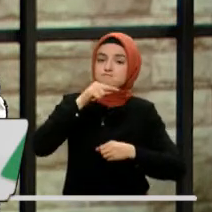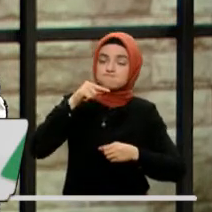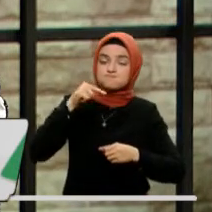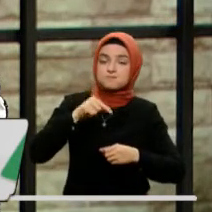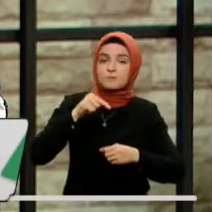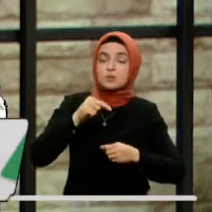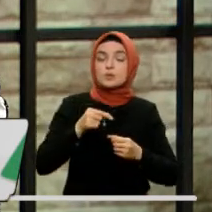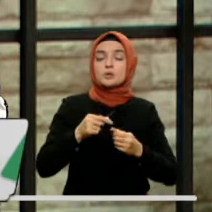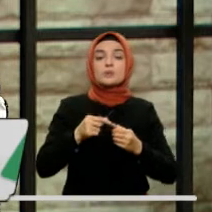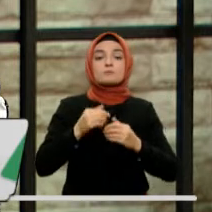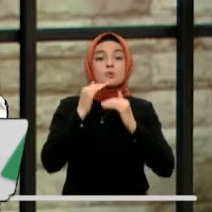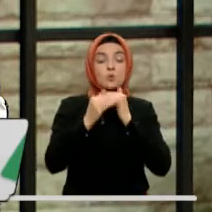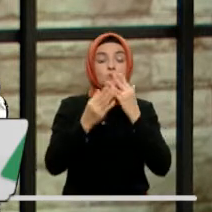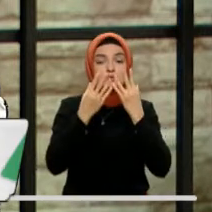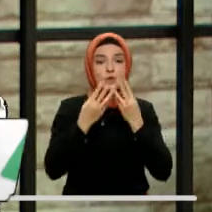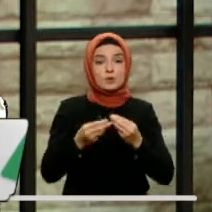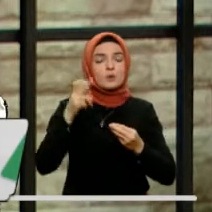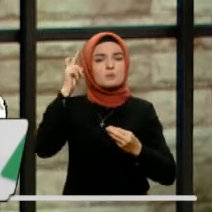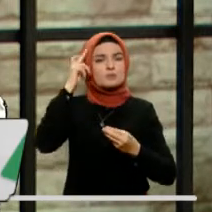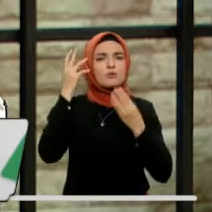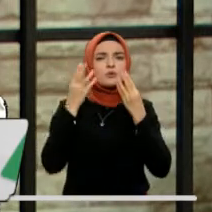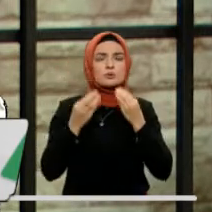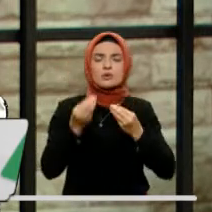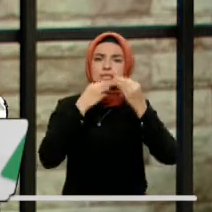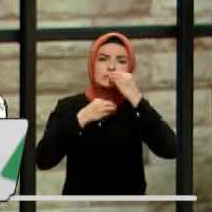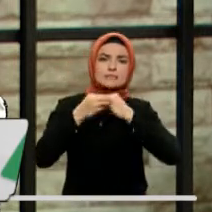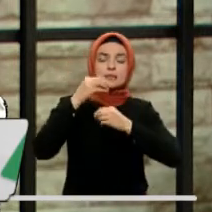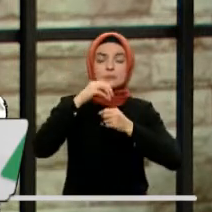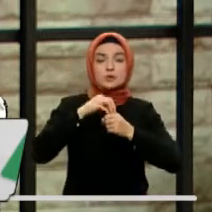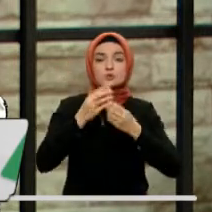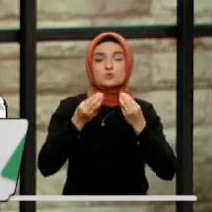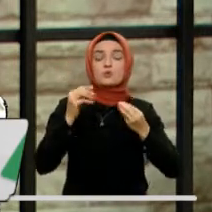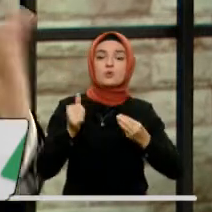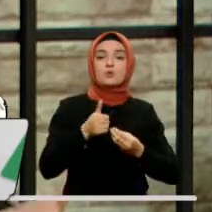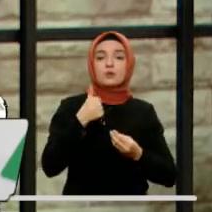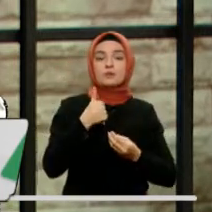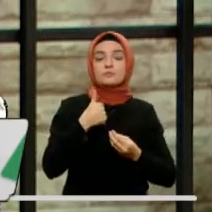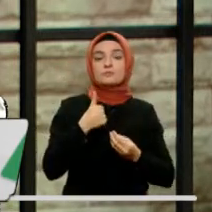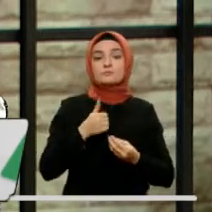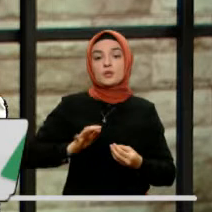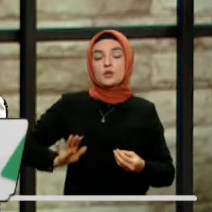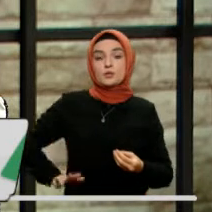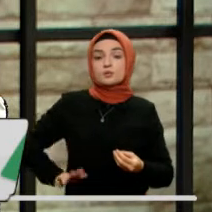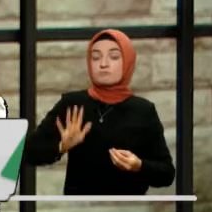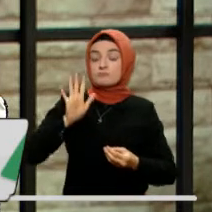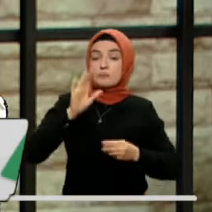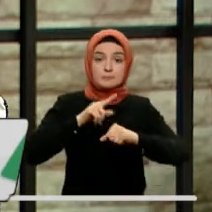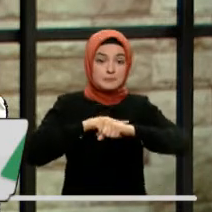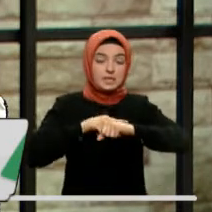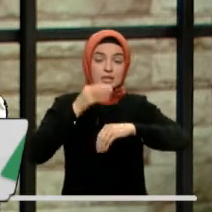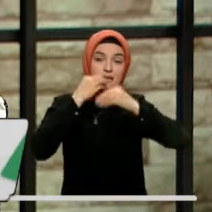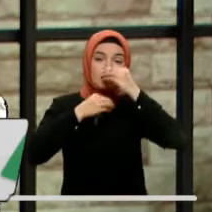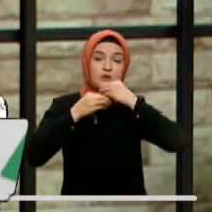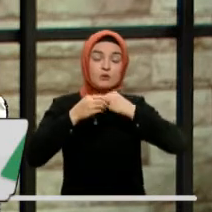hem sosyal olarak hem psikolojik olarak hem de yeme açısından çok ileriye taşıyor. Hı-hı. Şimdi çocuk işte 5'te yiyor, anne 6'da 7'de